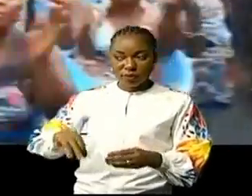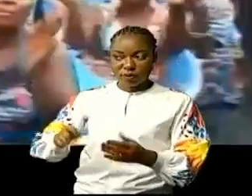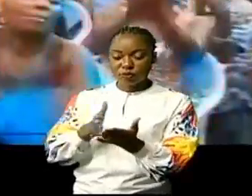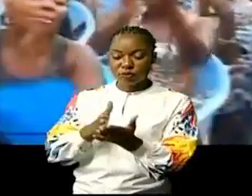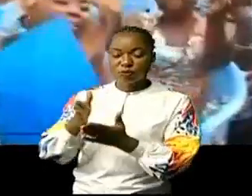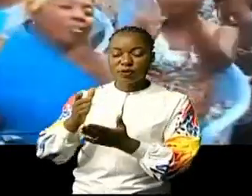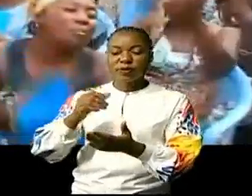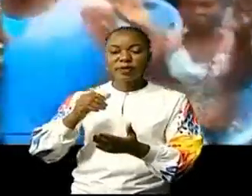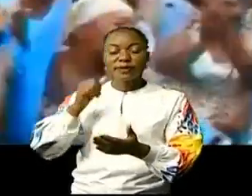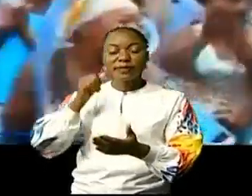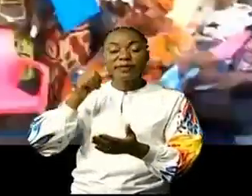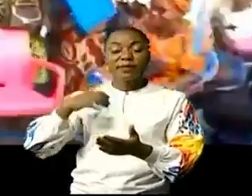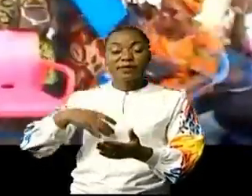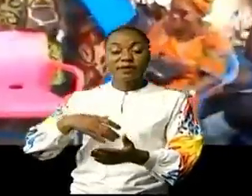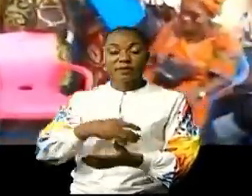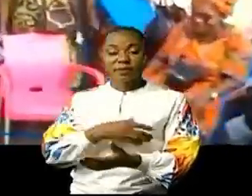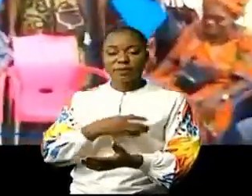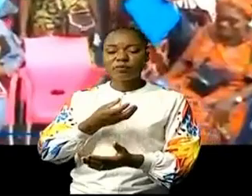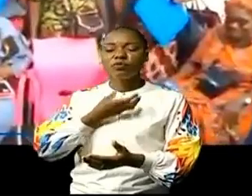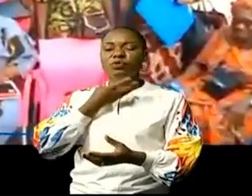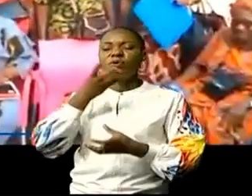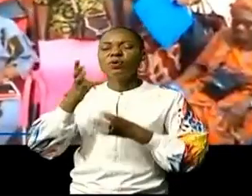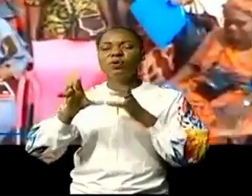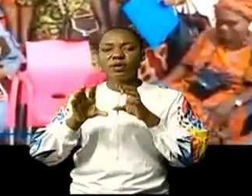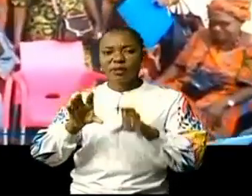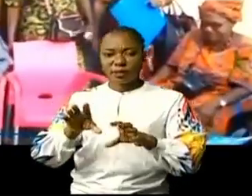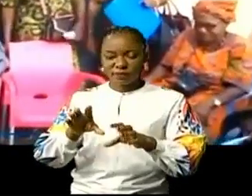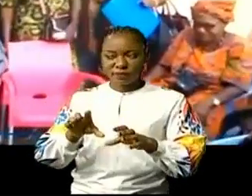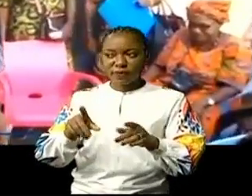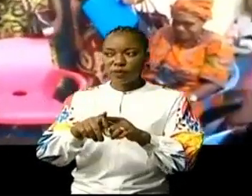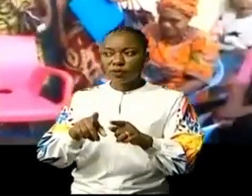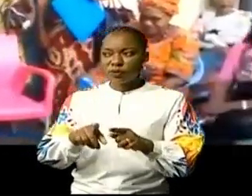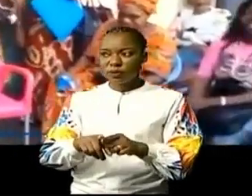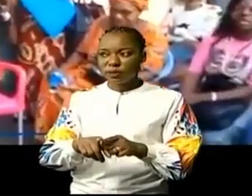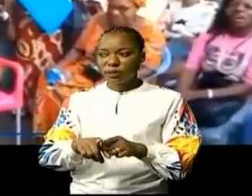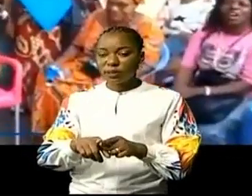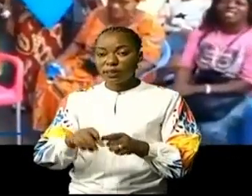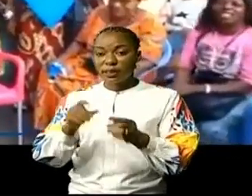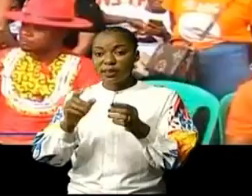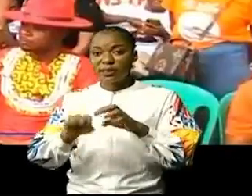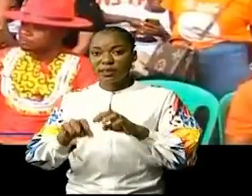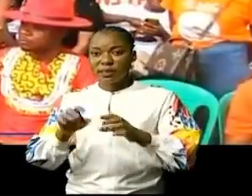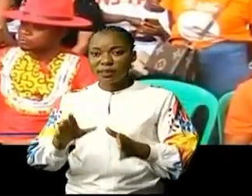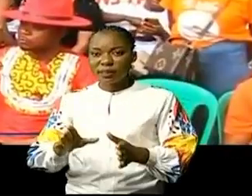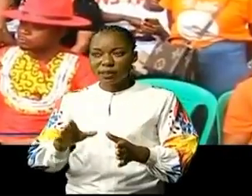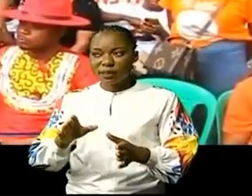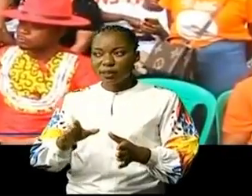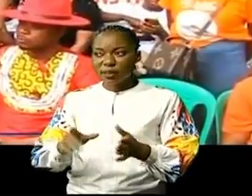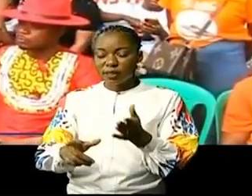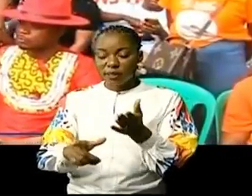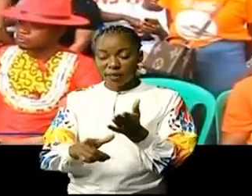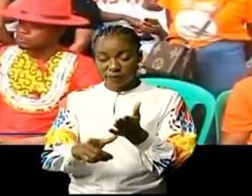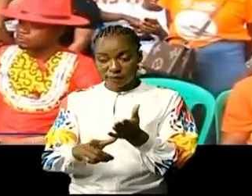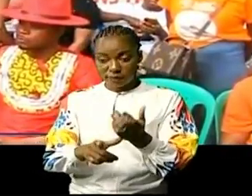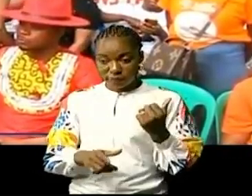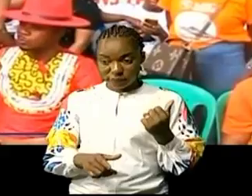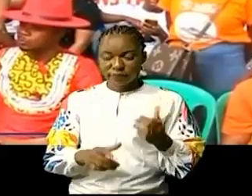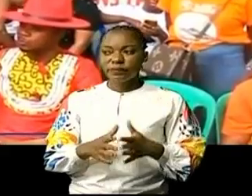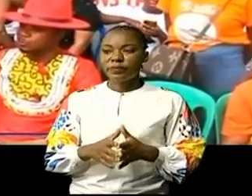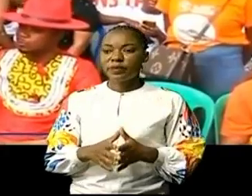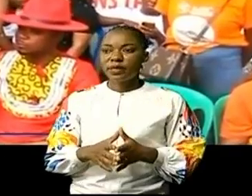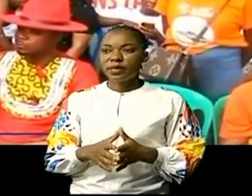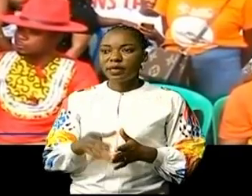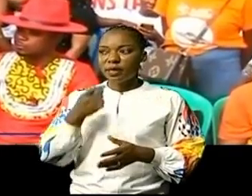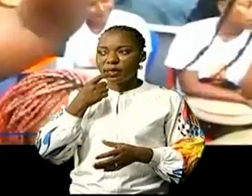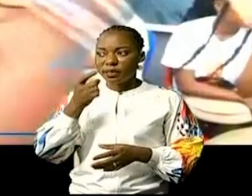femmes pour lancer un cri d'alarme. Le secrétaire général adjoint de la jeunesse du parti MSC, Jigal Kasongo, fils du